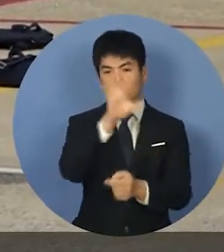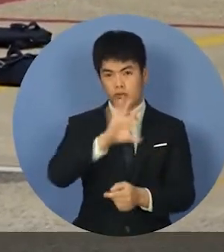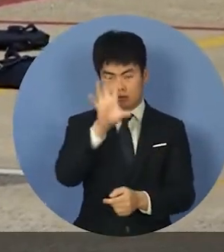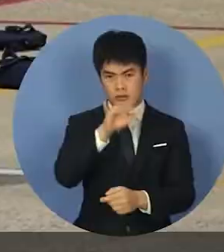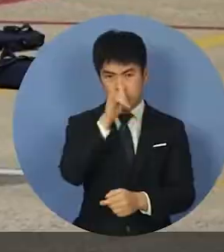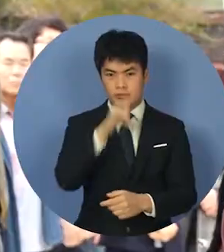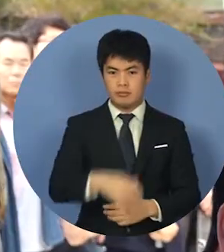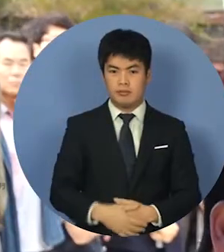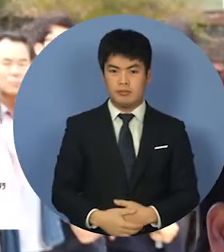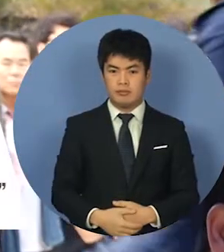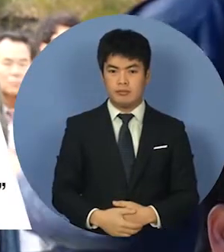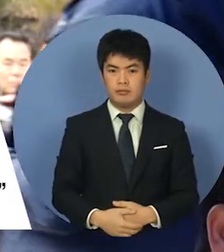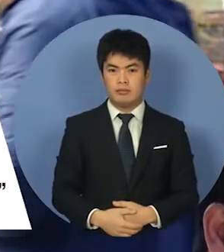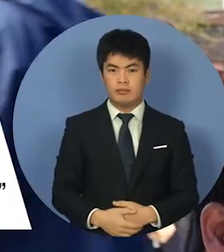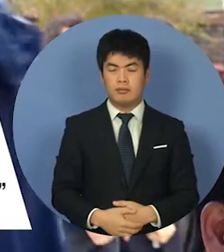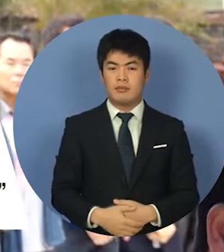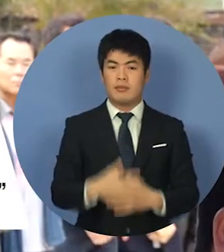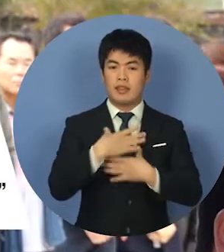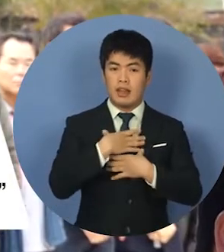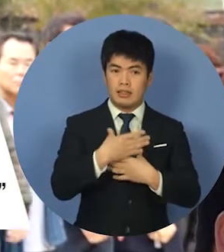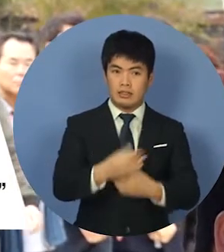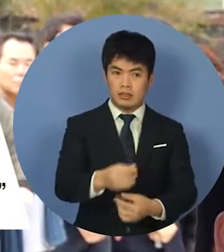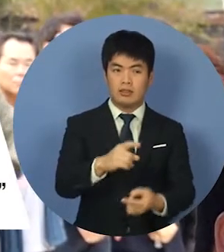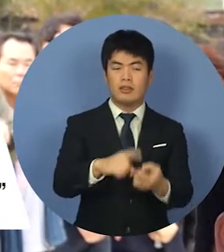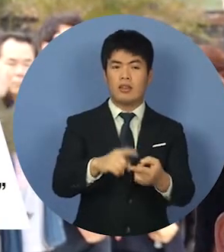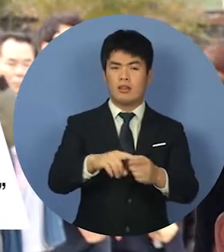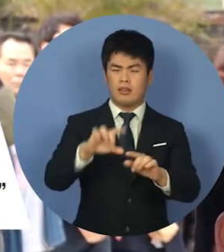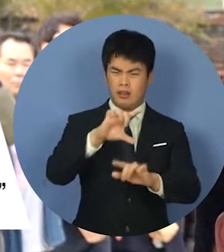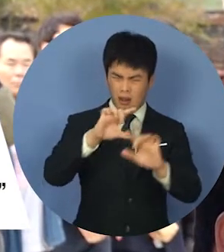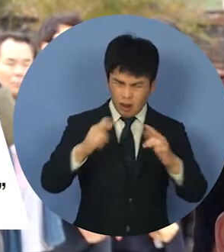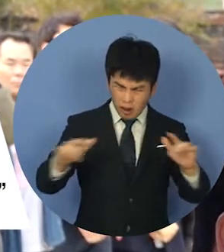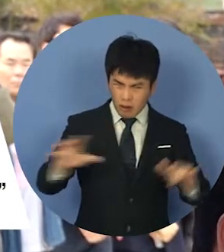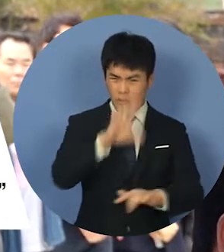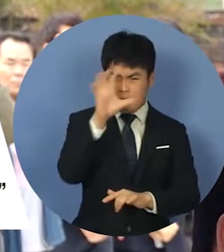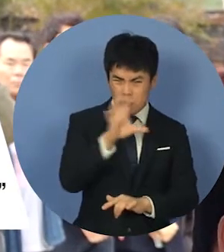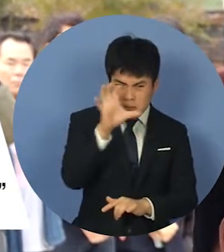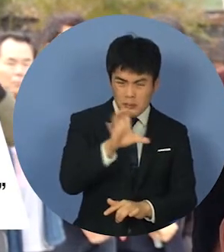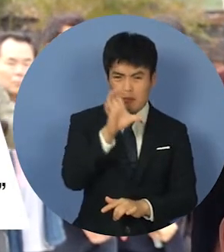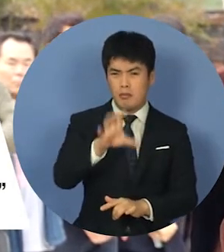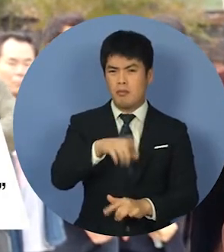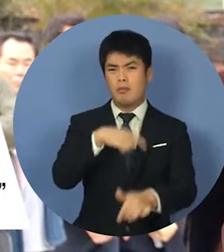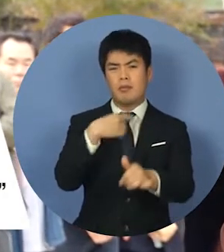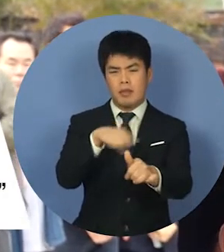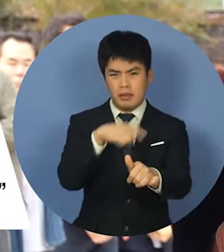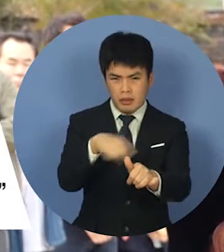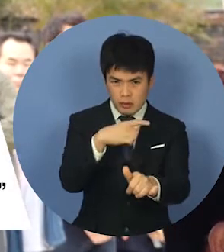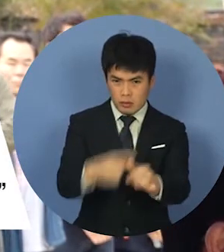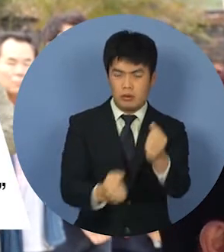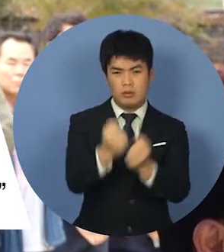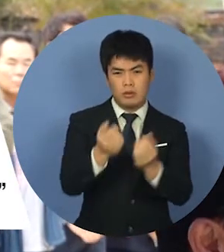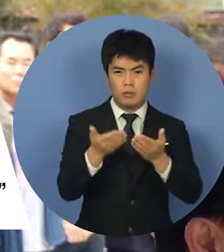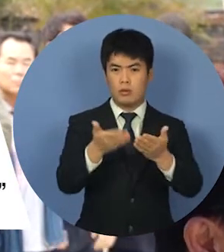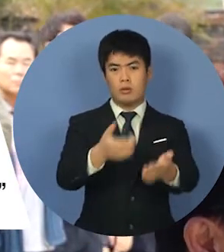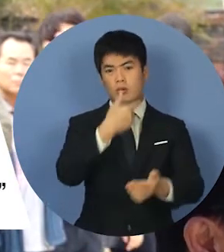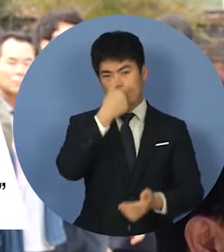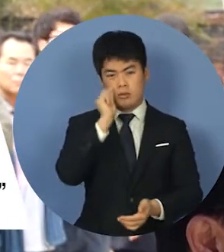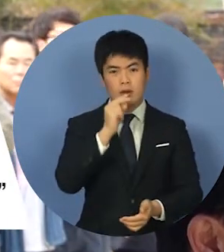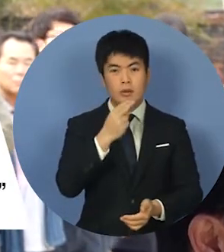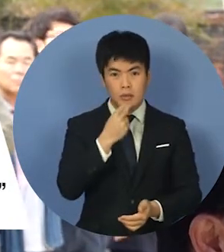실시됐습니다. 우리가 항상 안전 문제는 아무리 강조해도 부족함이 없다고 할 정도인데 그런